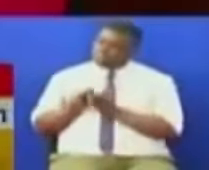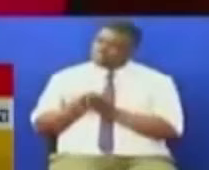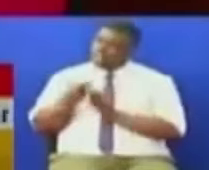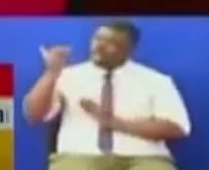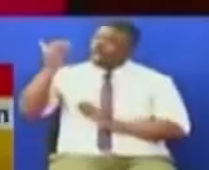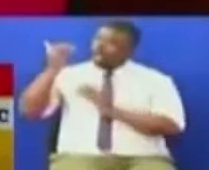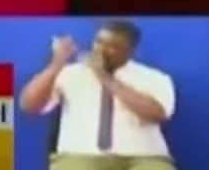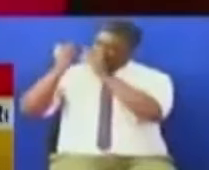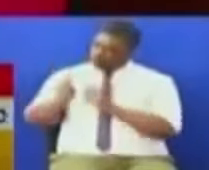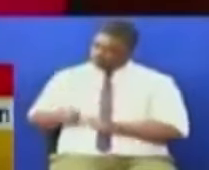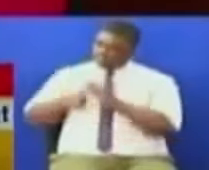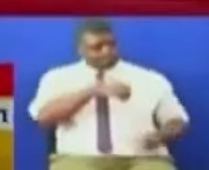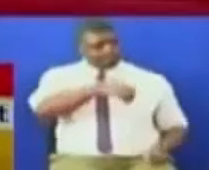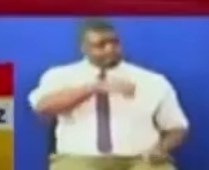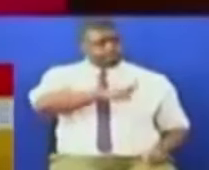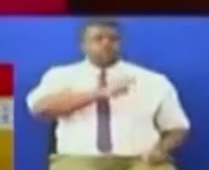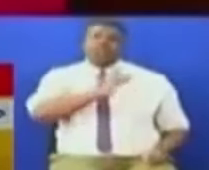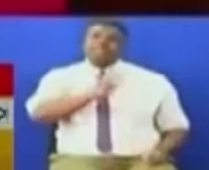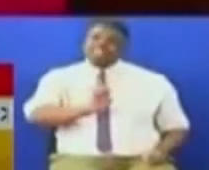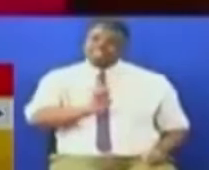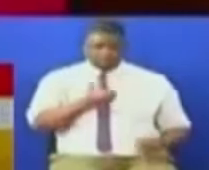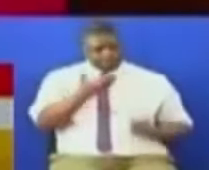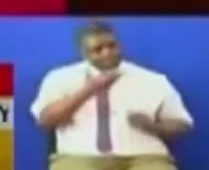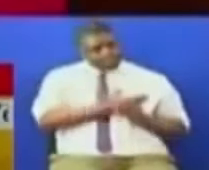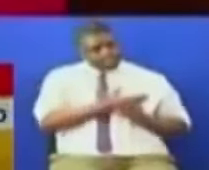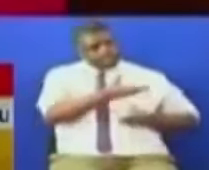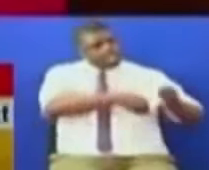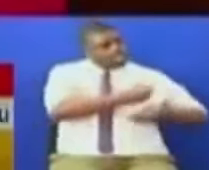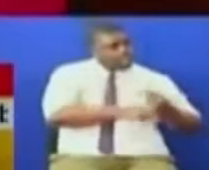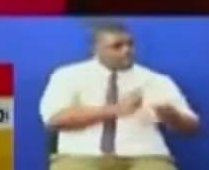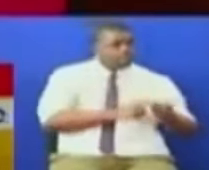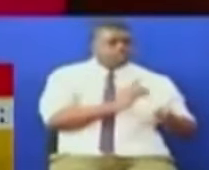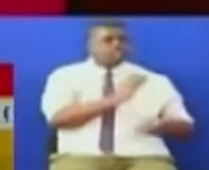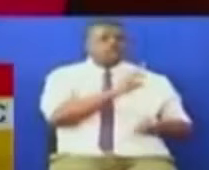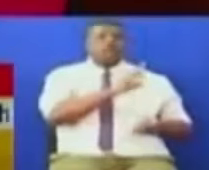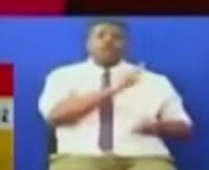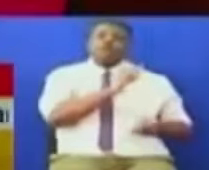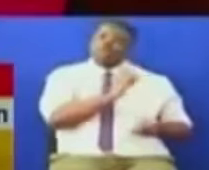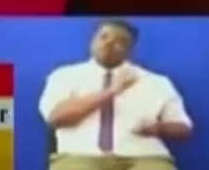account zaidi ya milioni 400 biashara CRDB, NMB